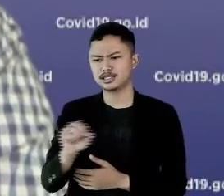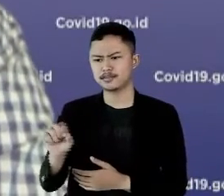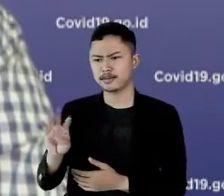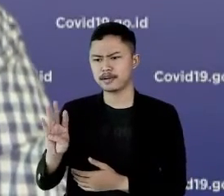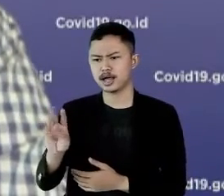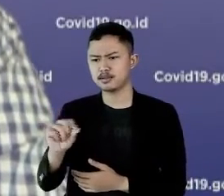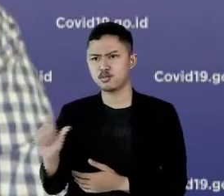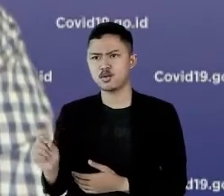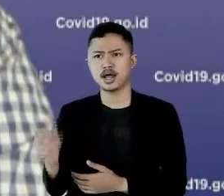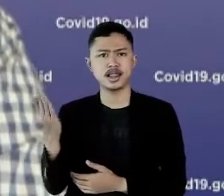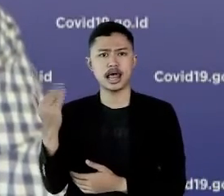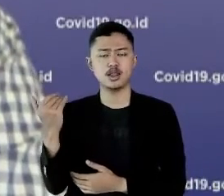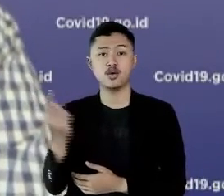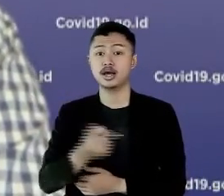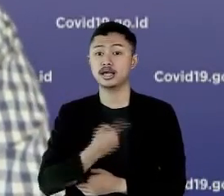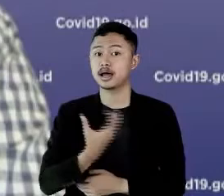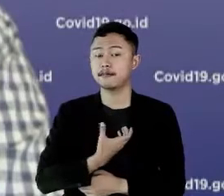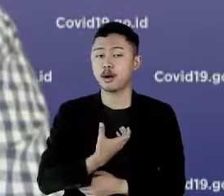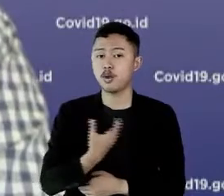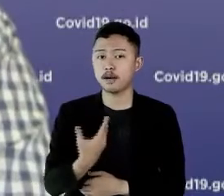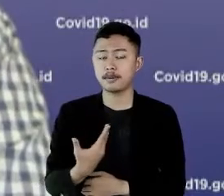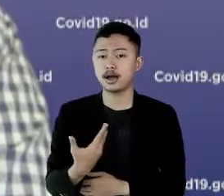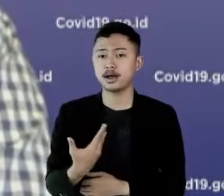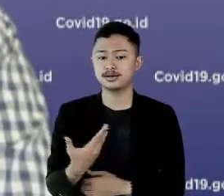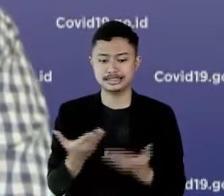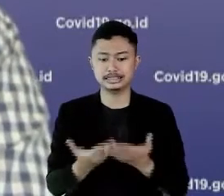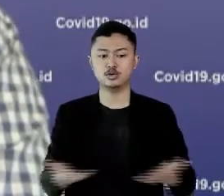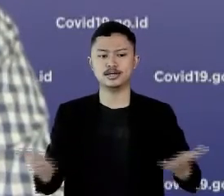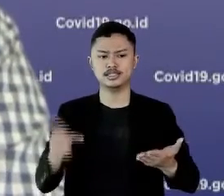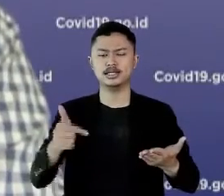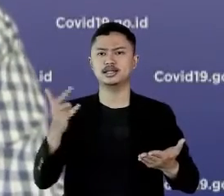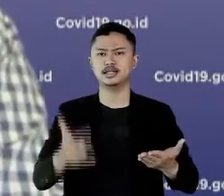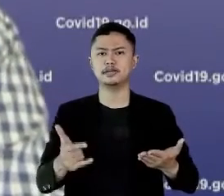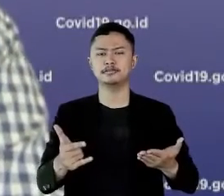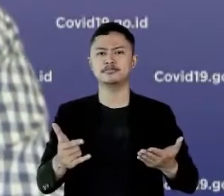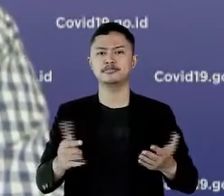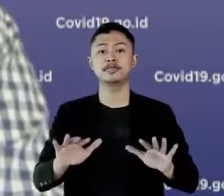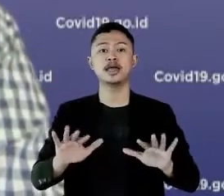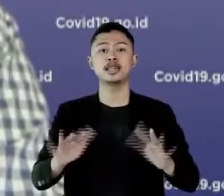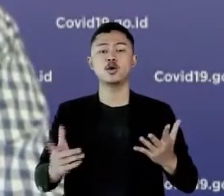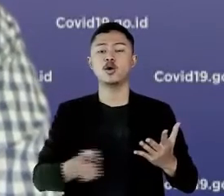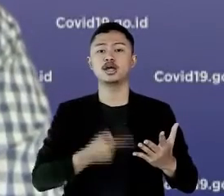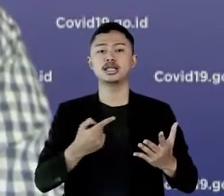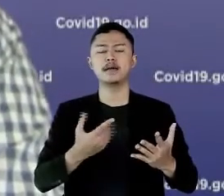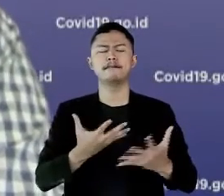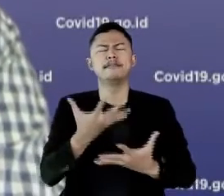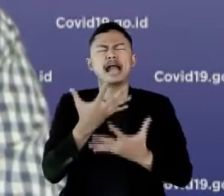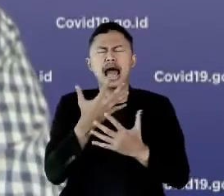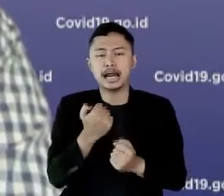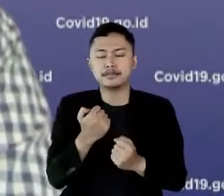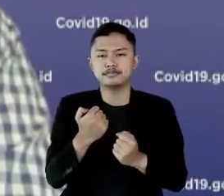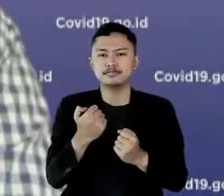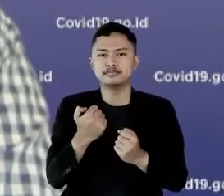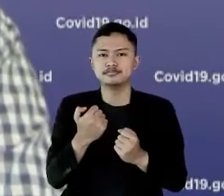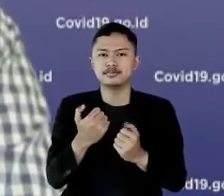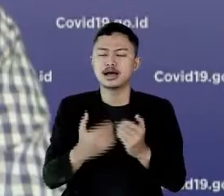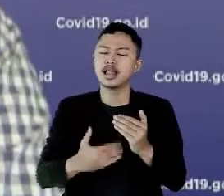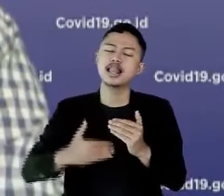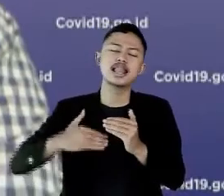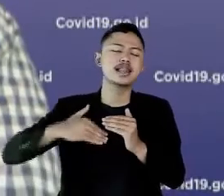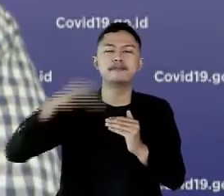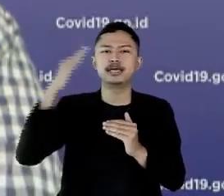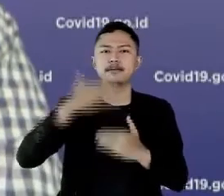lalu. Tentu kita ingin terus dalam situasi yang seperti ini. Bahkan kita ingin jauh lebih baik lagi dalam pengertian